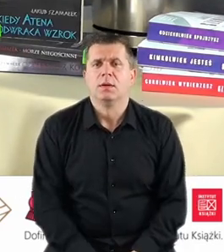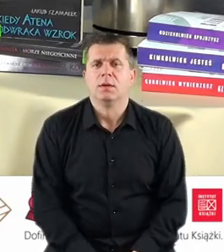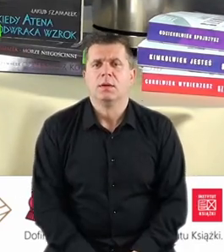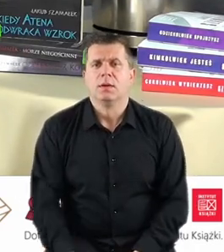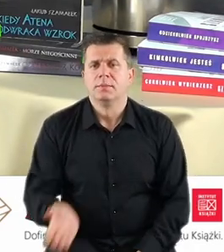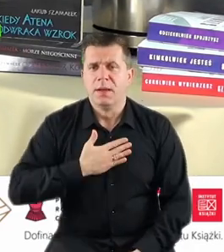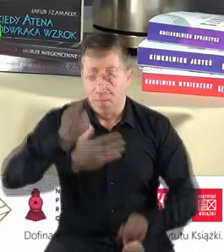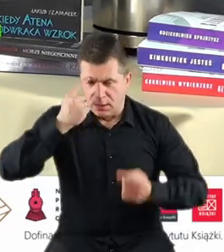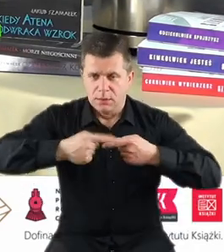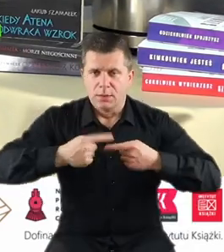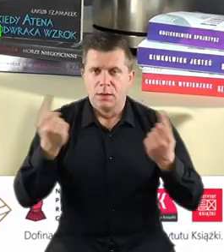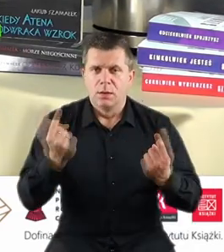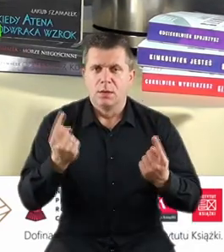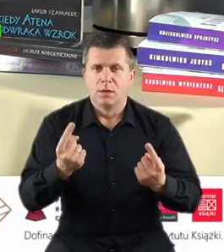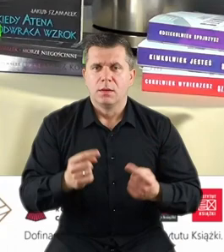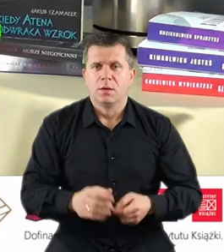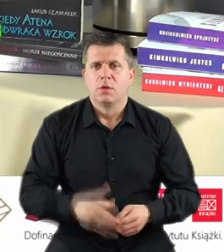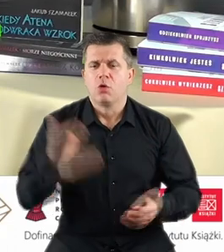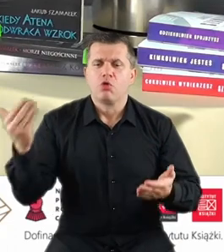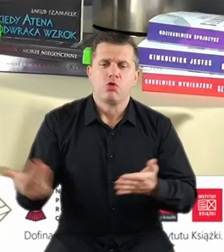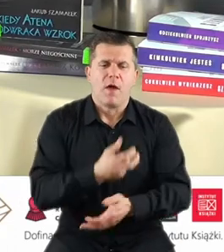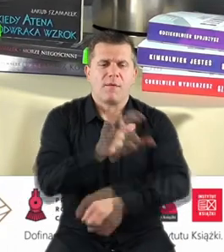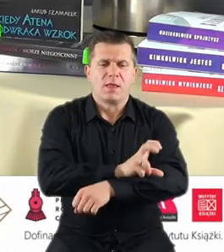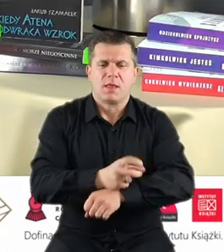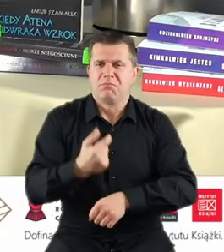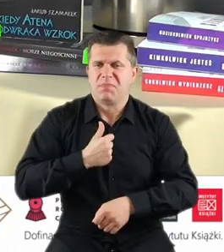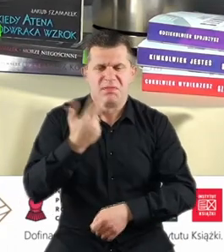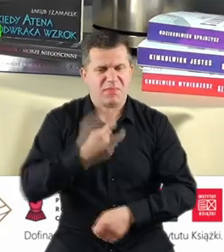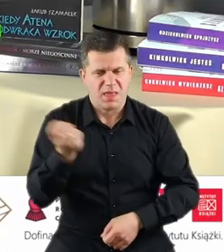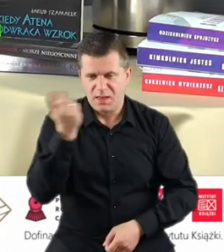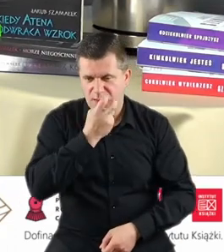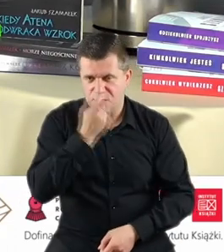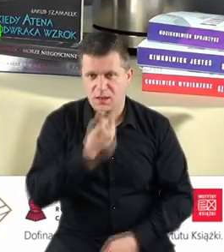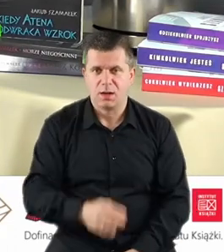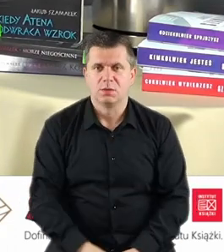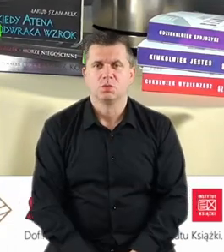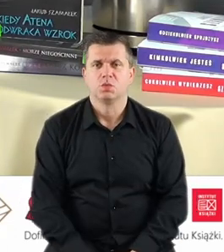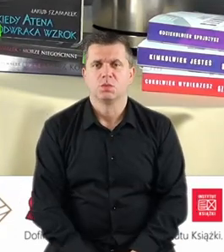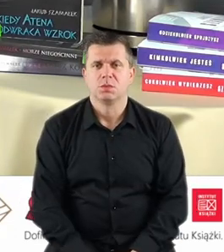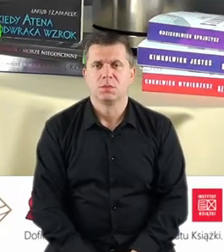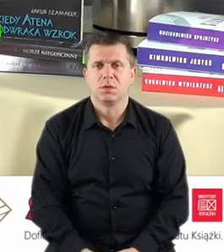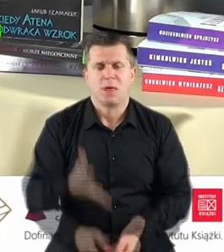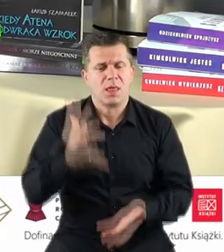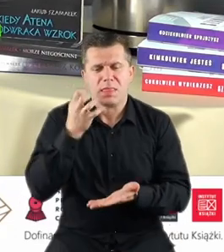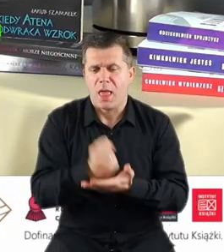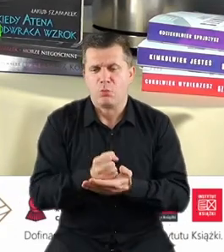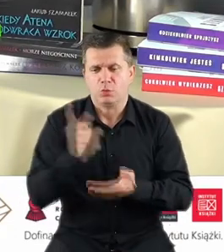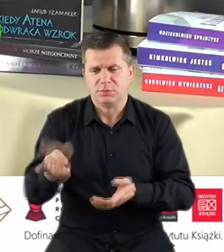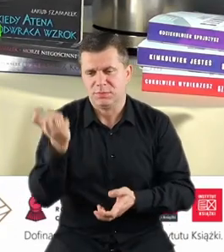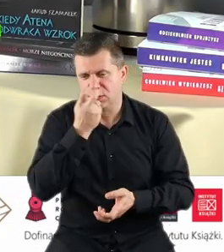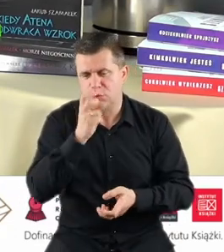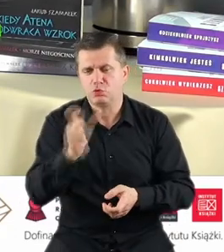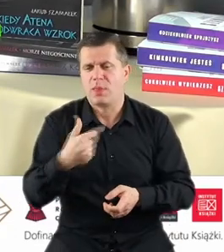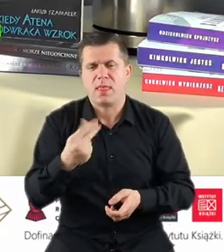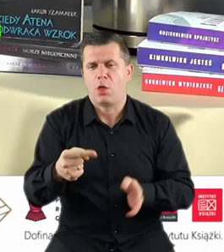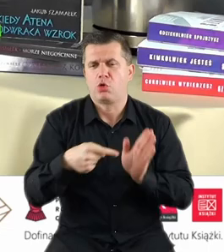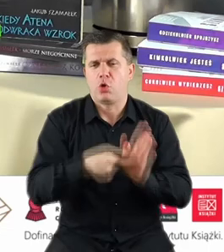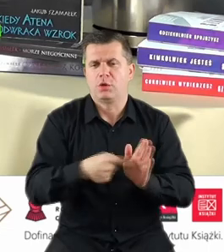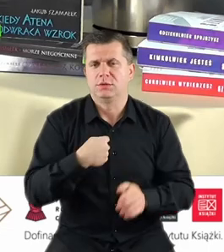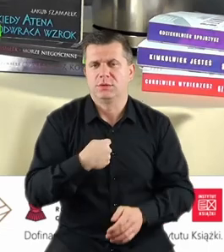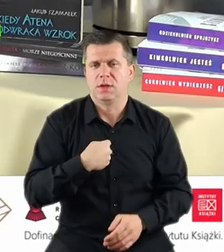takim przekonaniu, że mnie nowe technologie nie interesują, więc się też nie muszę nim interesować, bo co nie dotyczy to